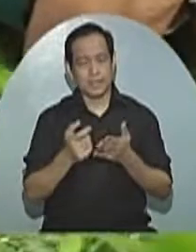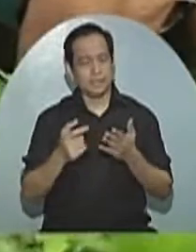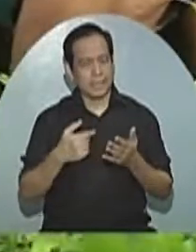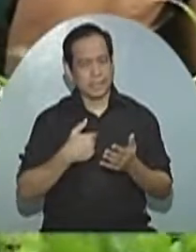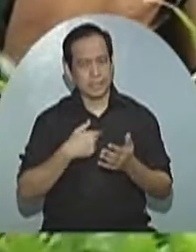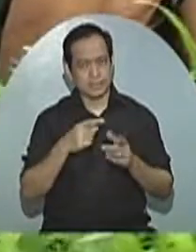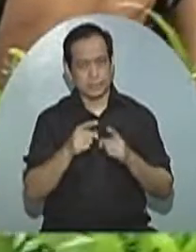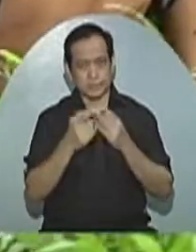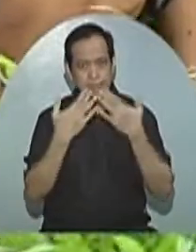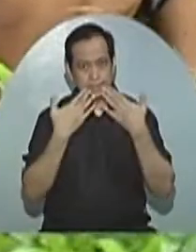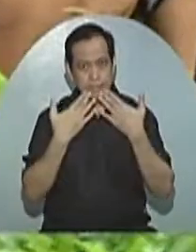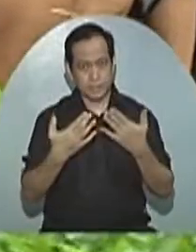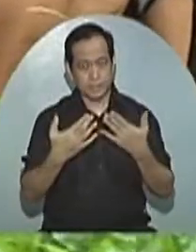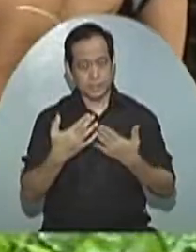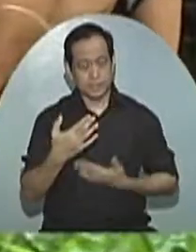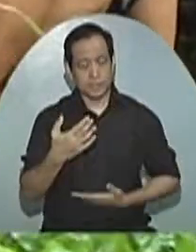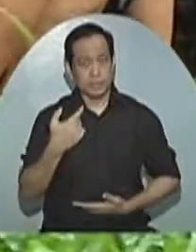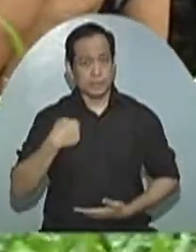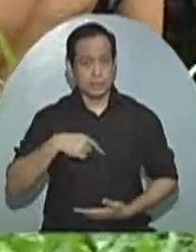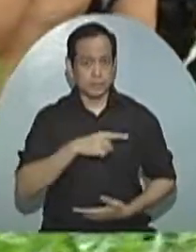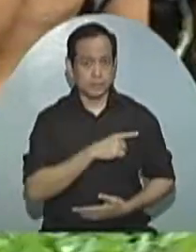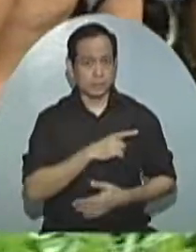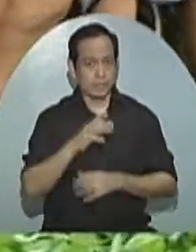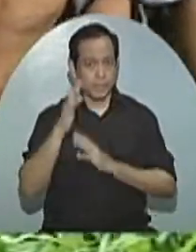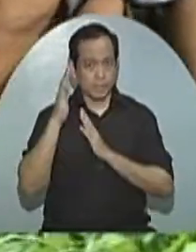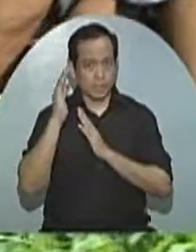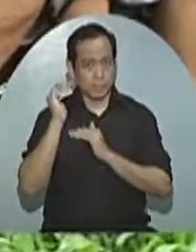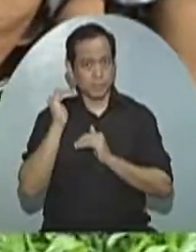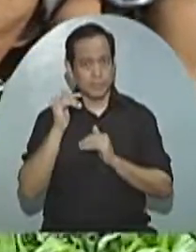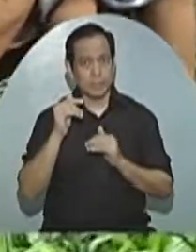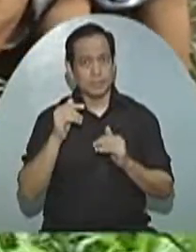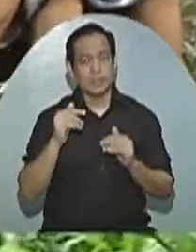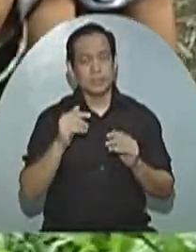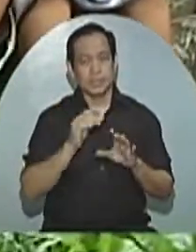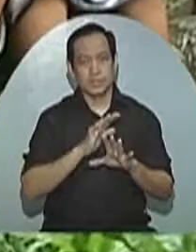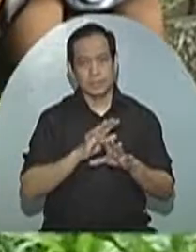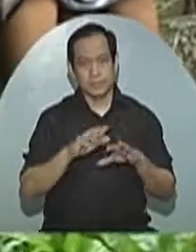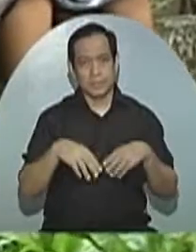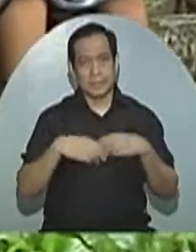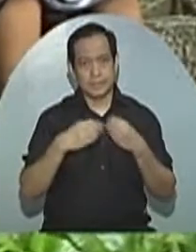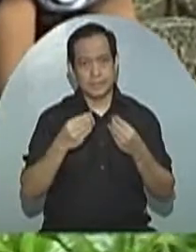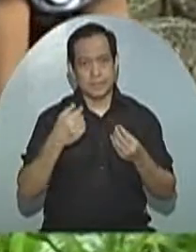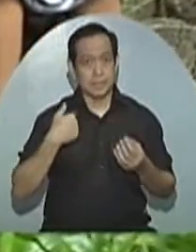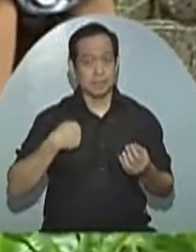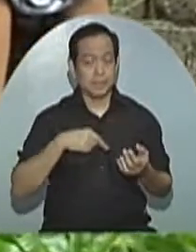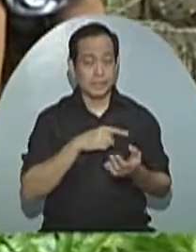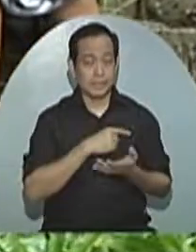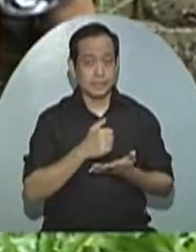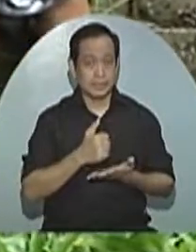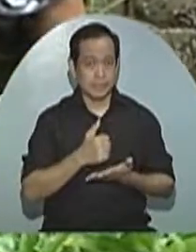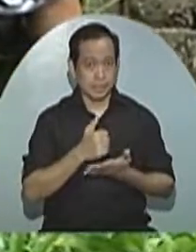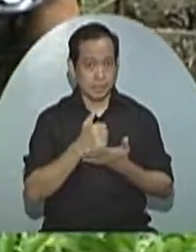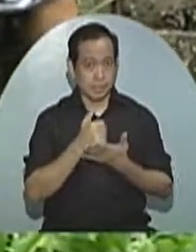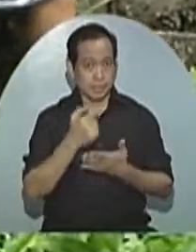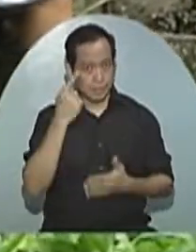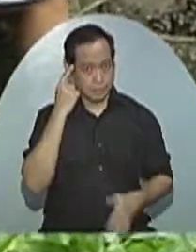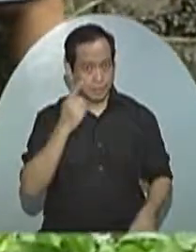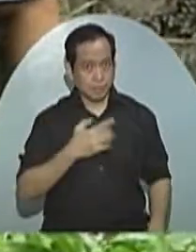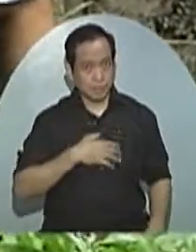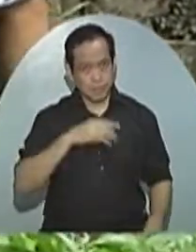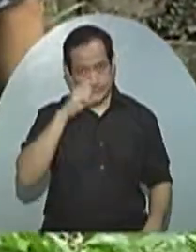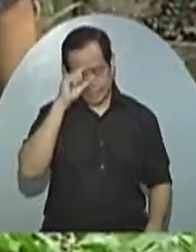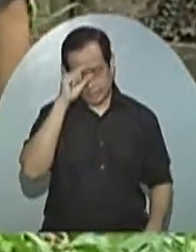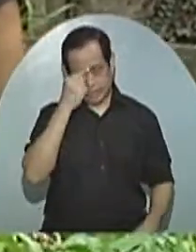inyo. Umaasa po kami na hindi niyo po kami pagkakaitan ng tulong sa aking pong apo na